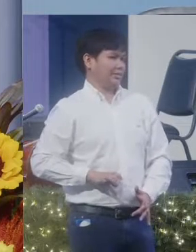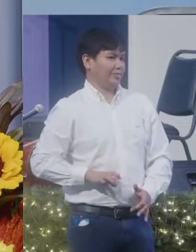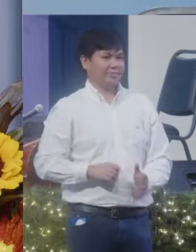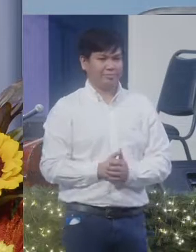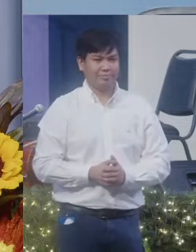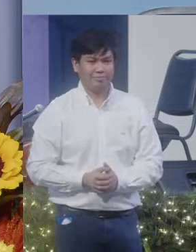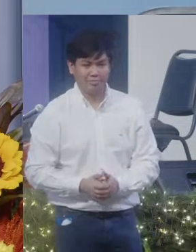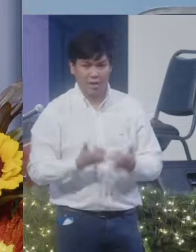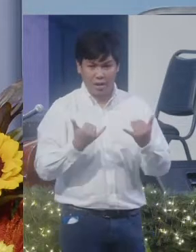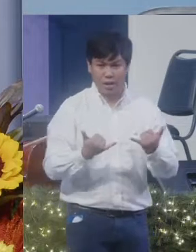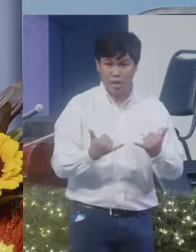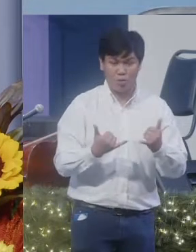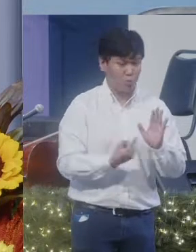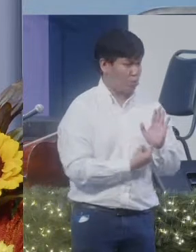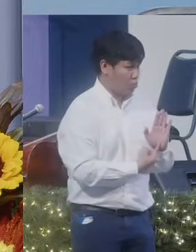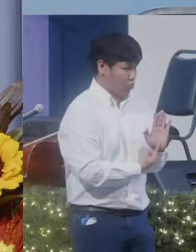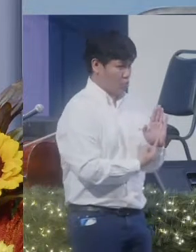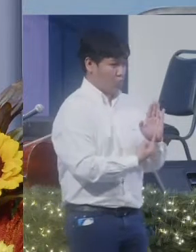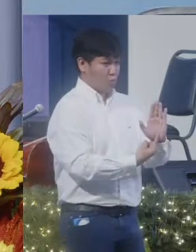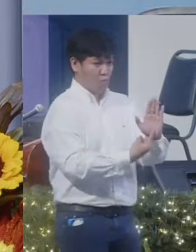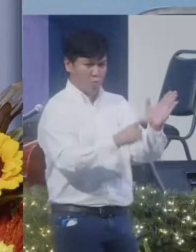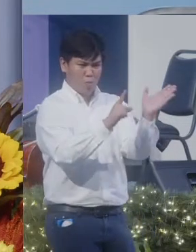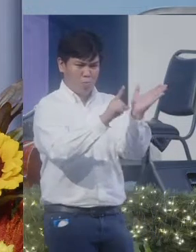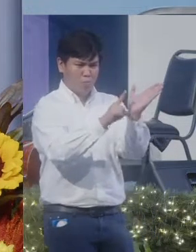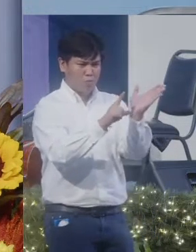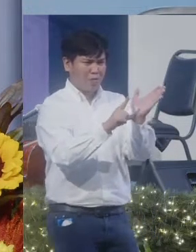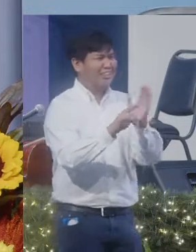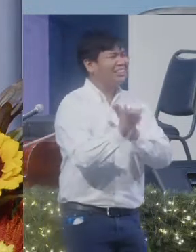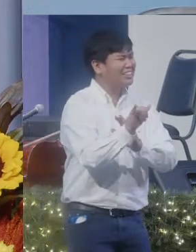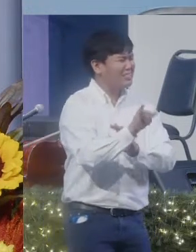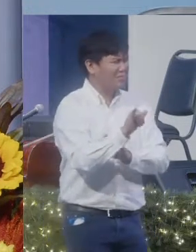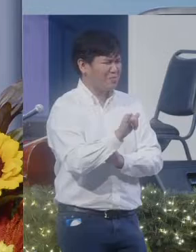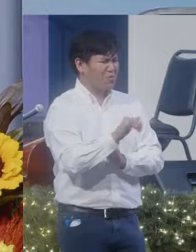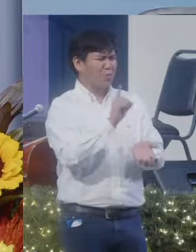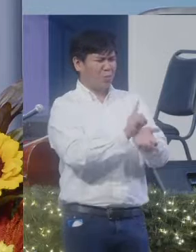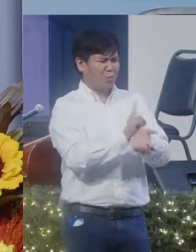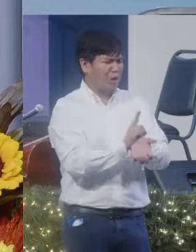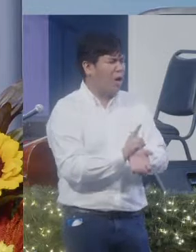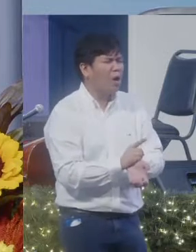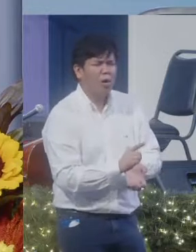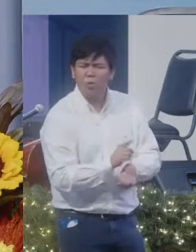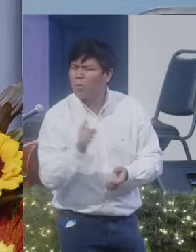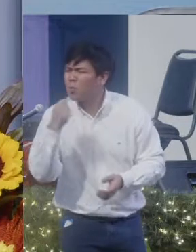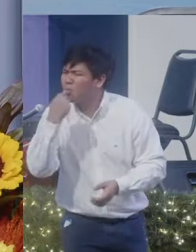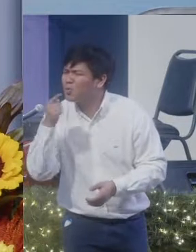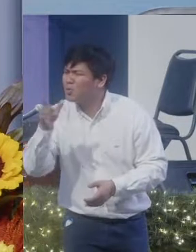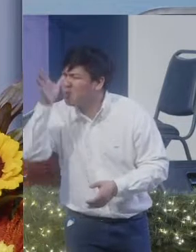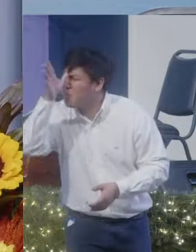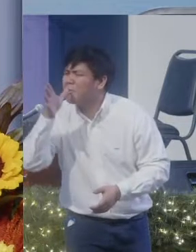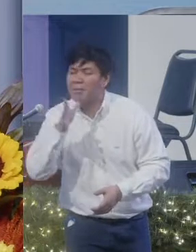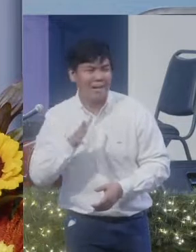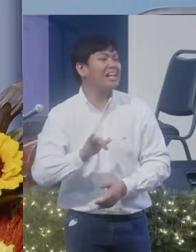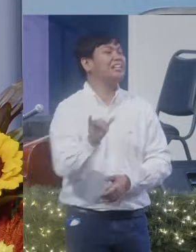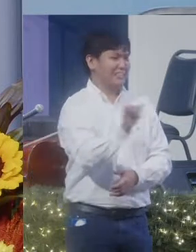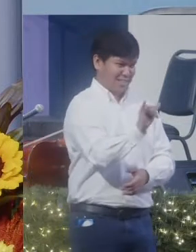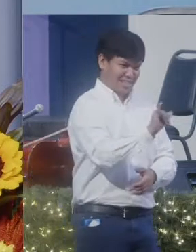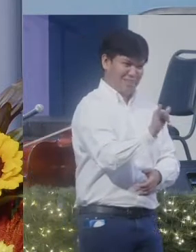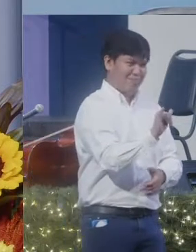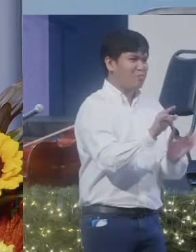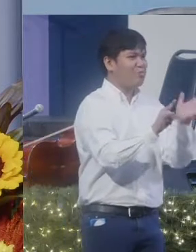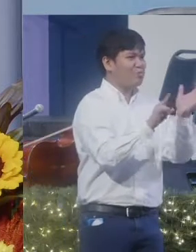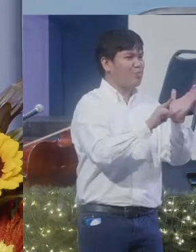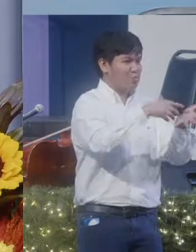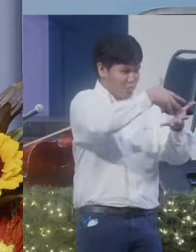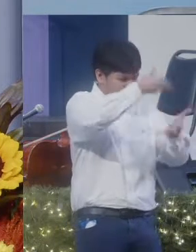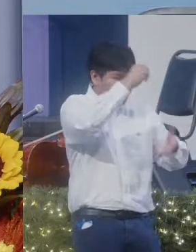ay dahil sa pagpapakita ni Luke nung genealogy na to ni Jesus, pinatunayan niya na si Jesus